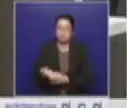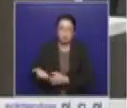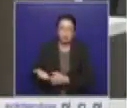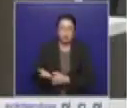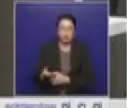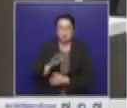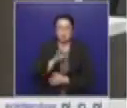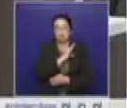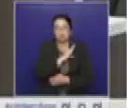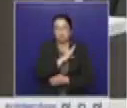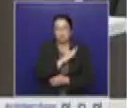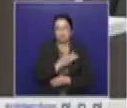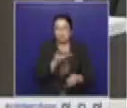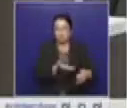ไรนะ